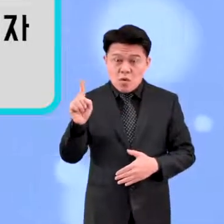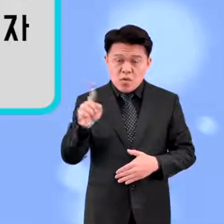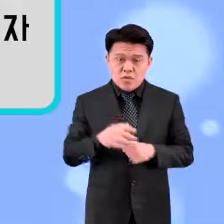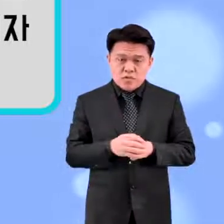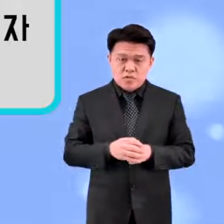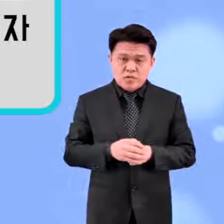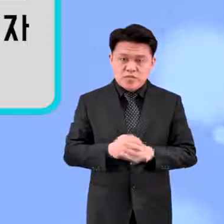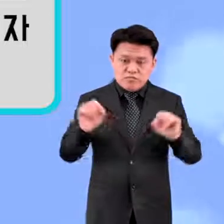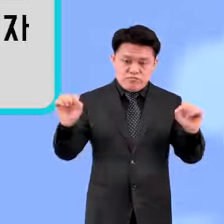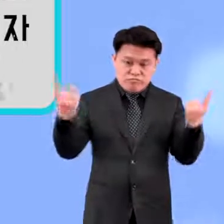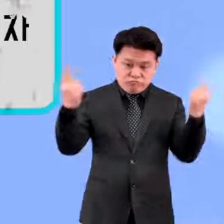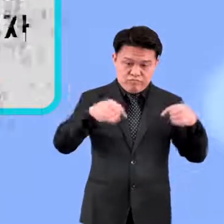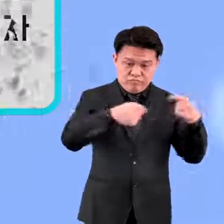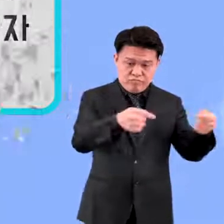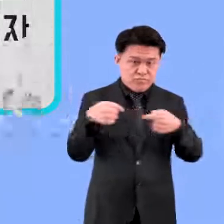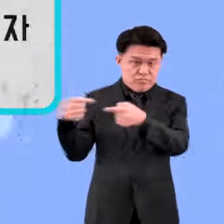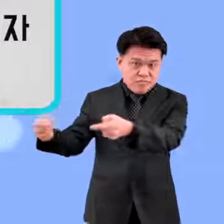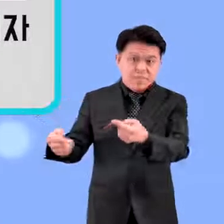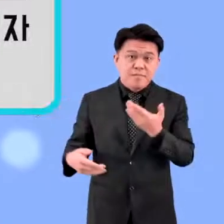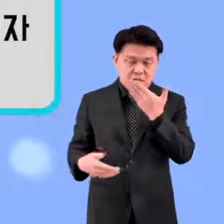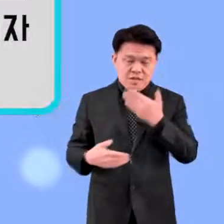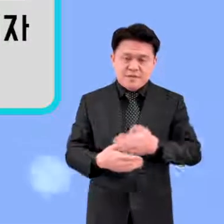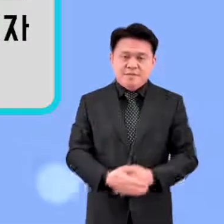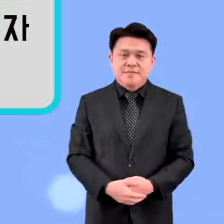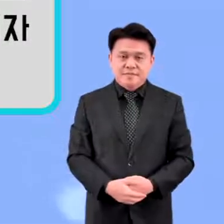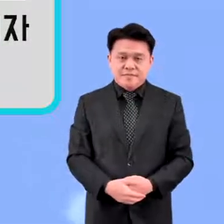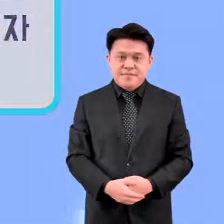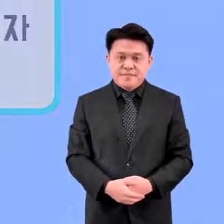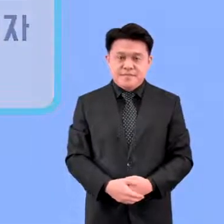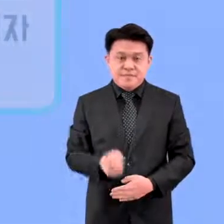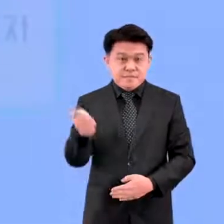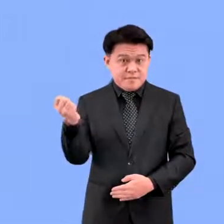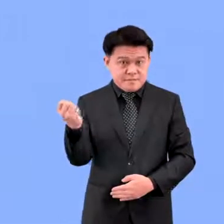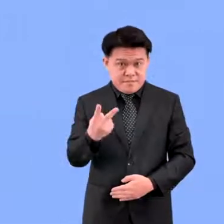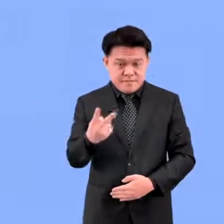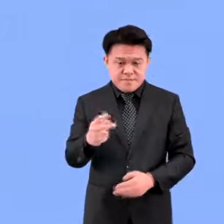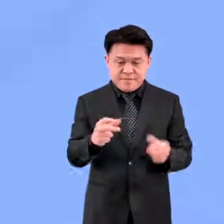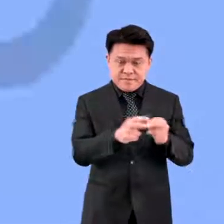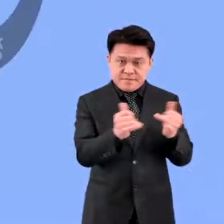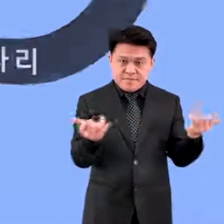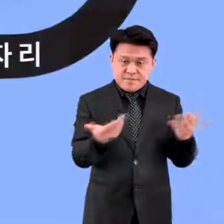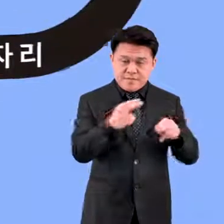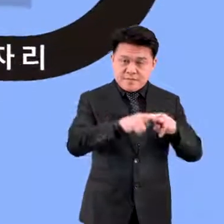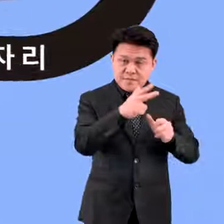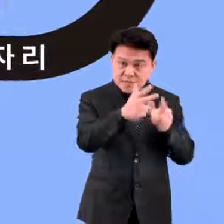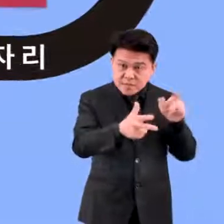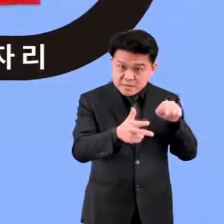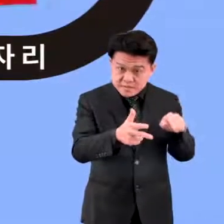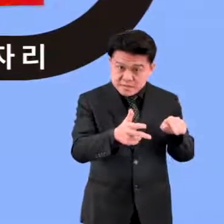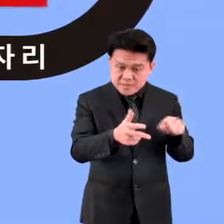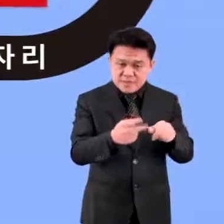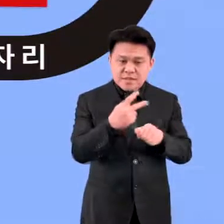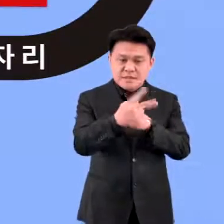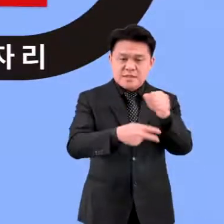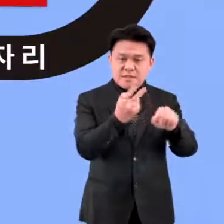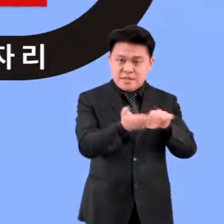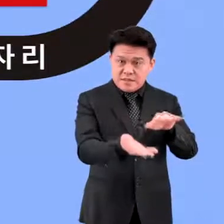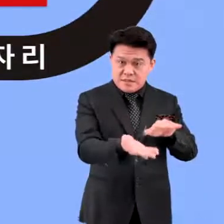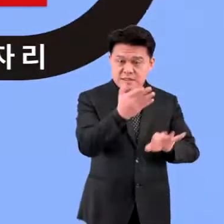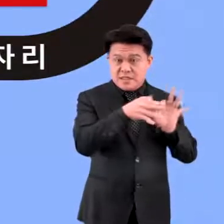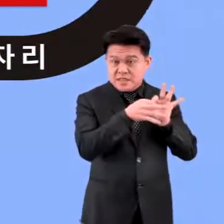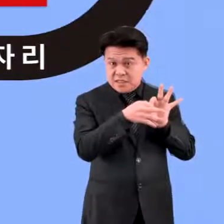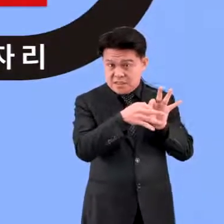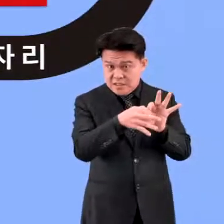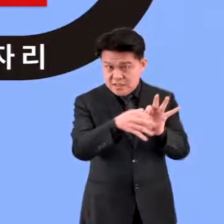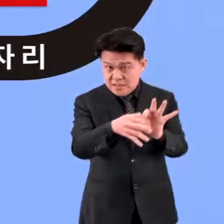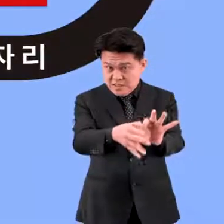않는 일자리의 경우 동시 참여가 가능합니다. 또한 장애인 일자리 사업에 2년